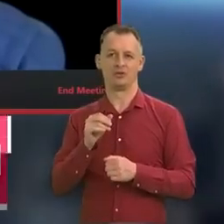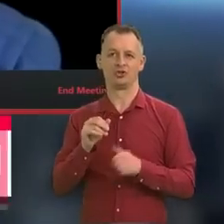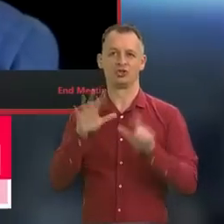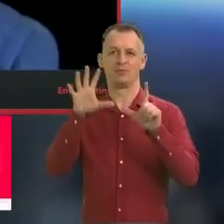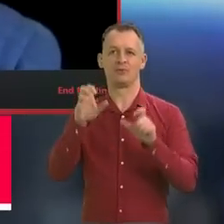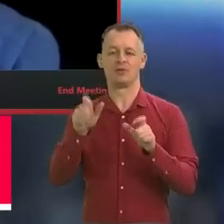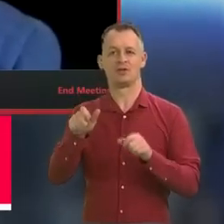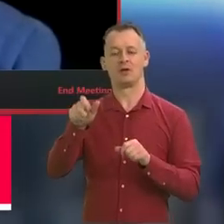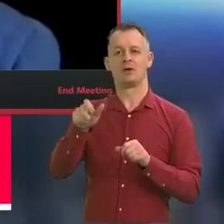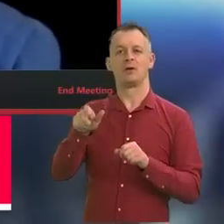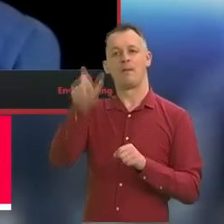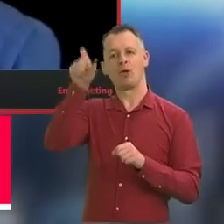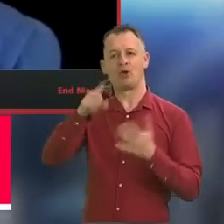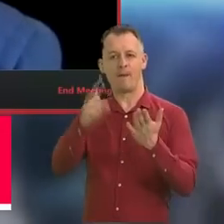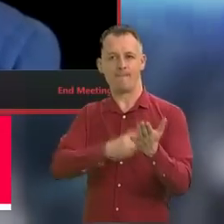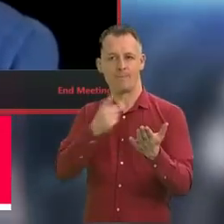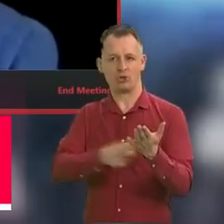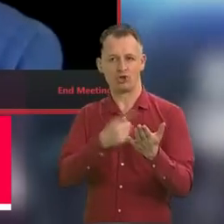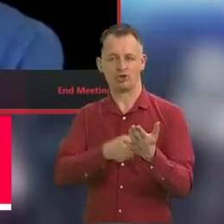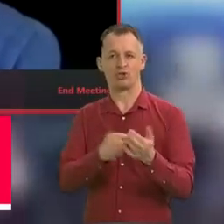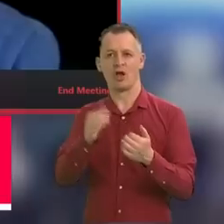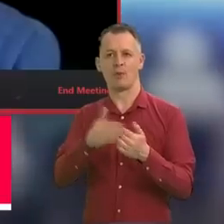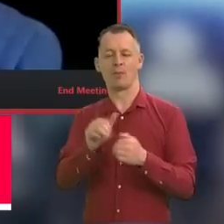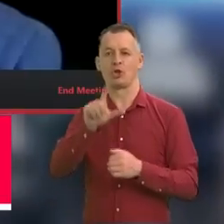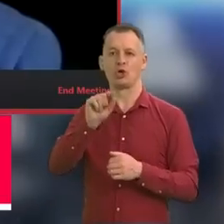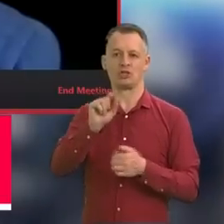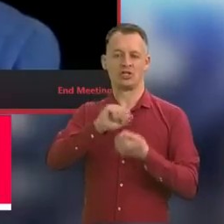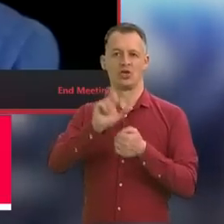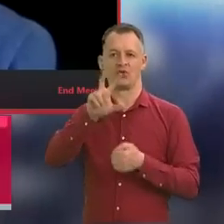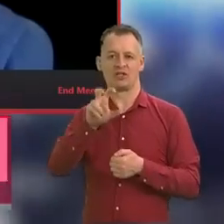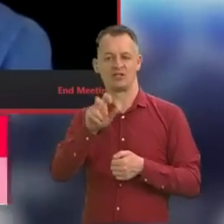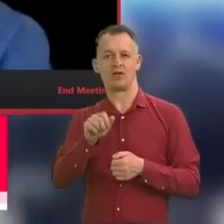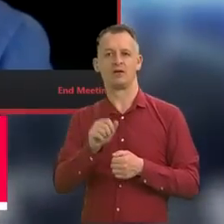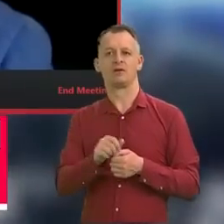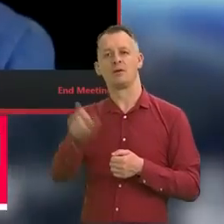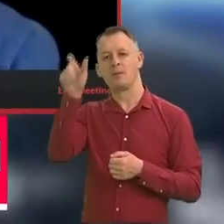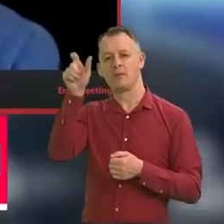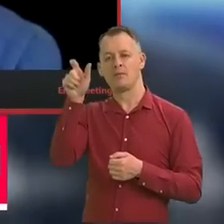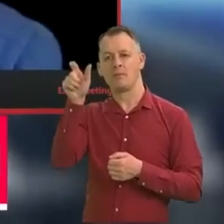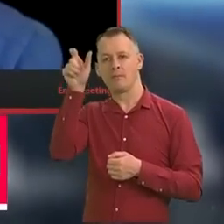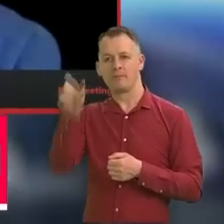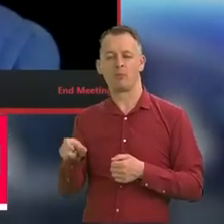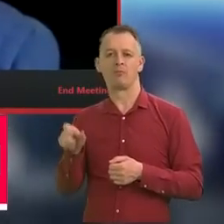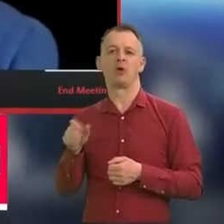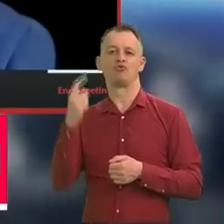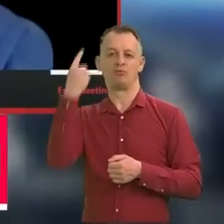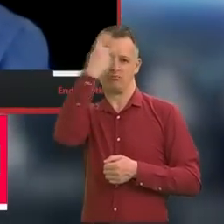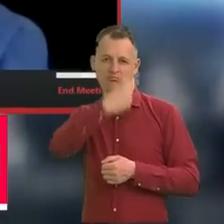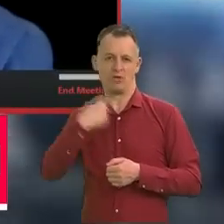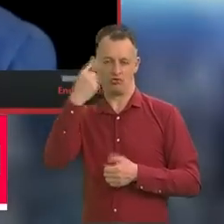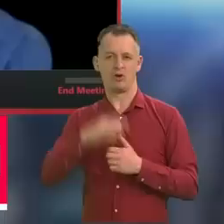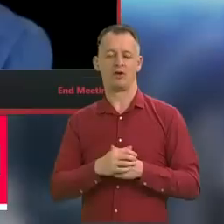70 de pagini și în jur de 20-30 de profile personale care postează